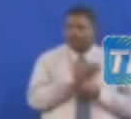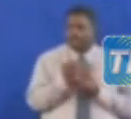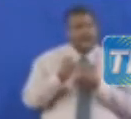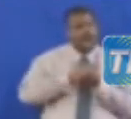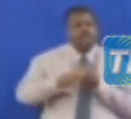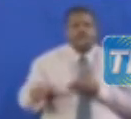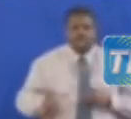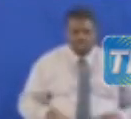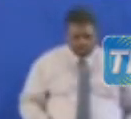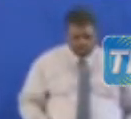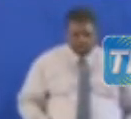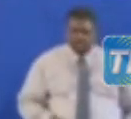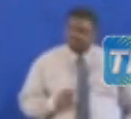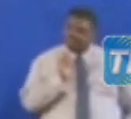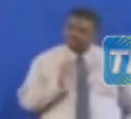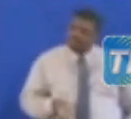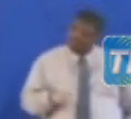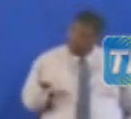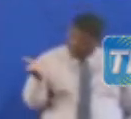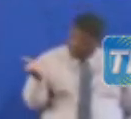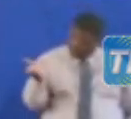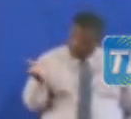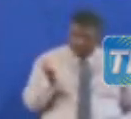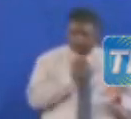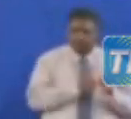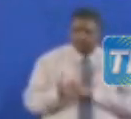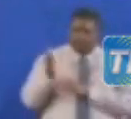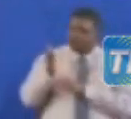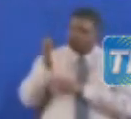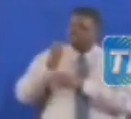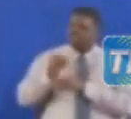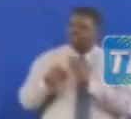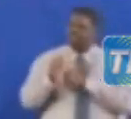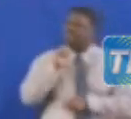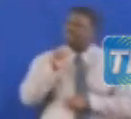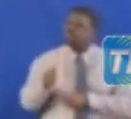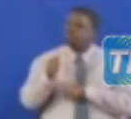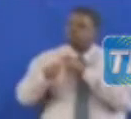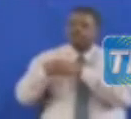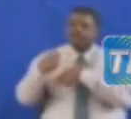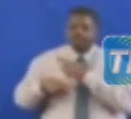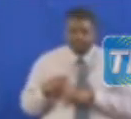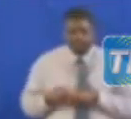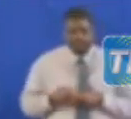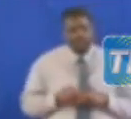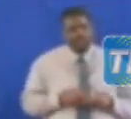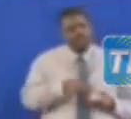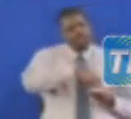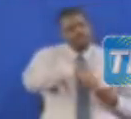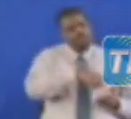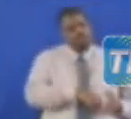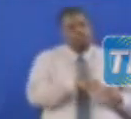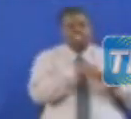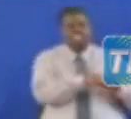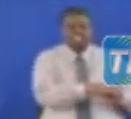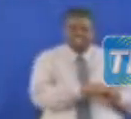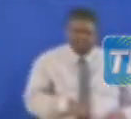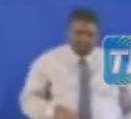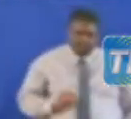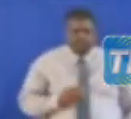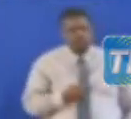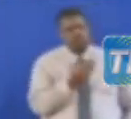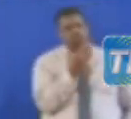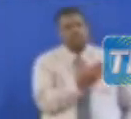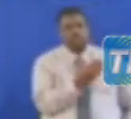ada. Mheshimiwa Spika, tutaendelea na mpango wa ujenzi wa matundu ya vyoo katika vituo shikizi, ambapo shilingi